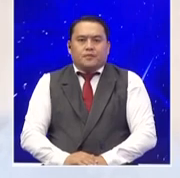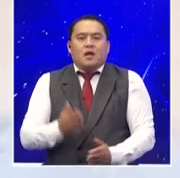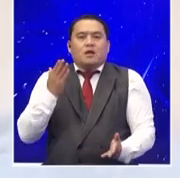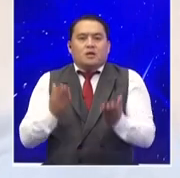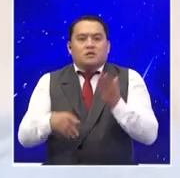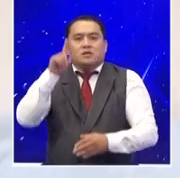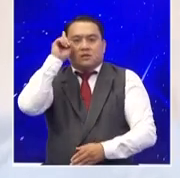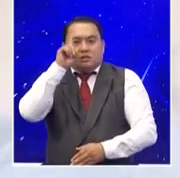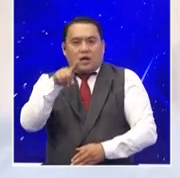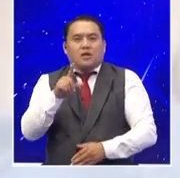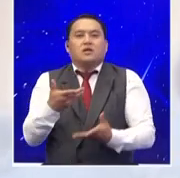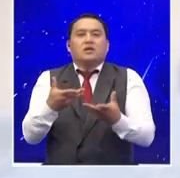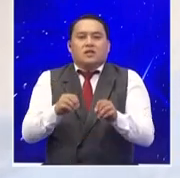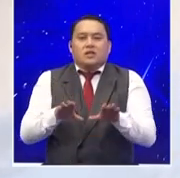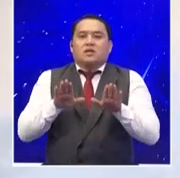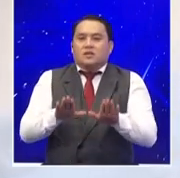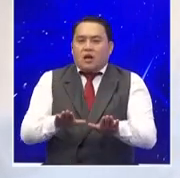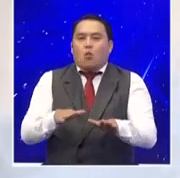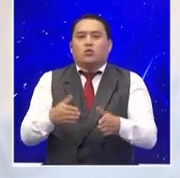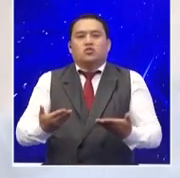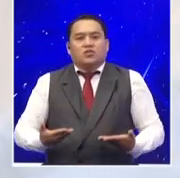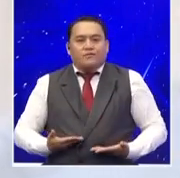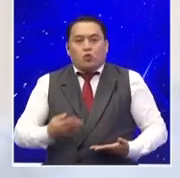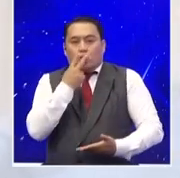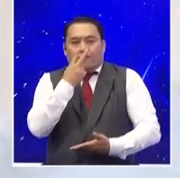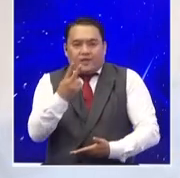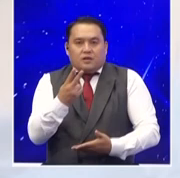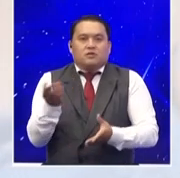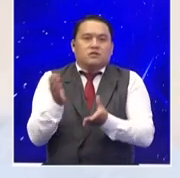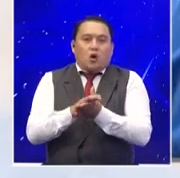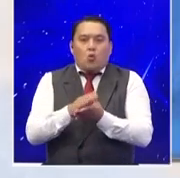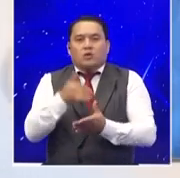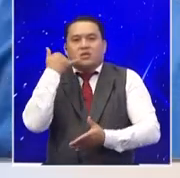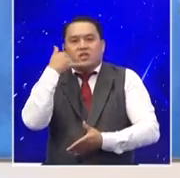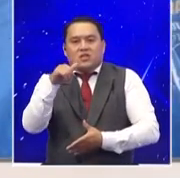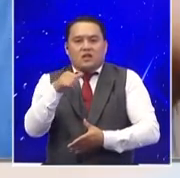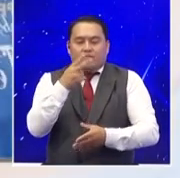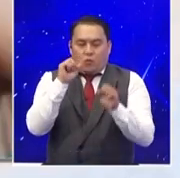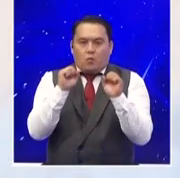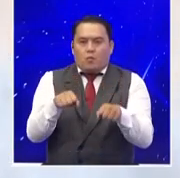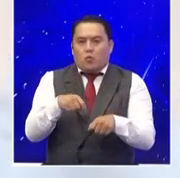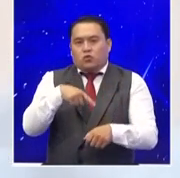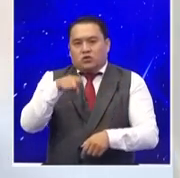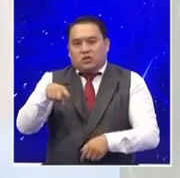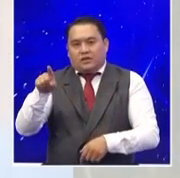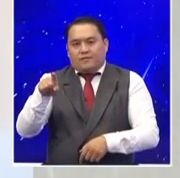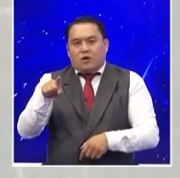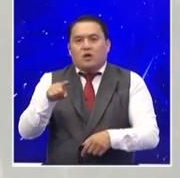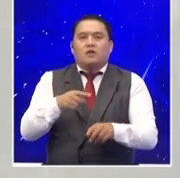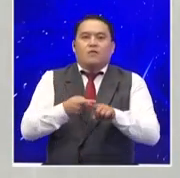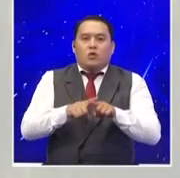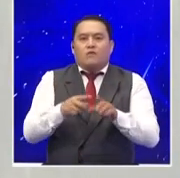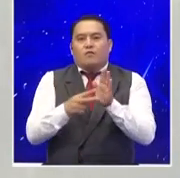Если вы владеете информацией о местонахождении пропавшего подростка, позвоните на номера телефонов, указанные на экране.